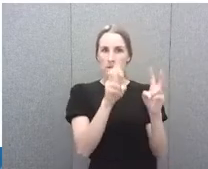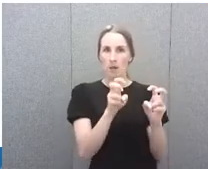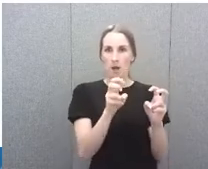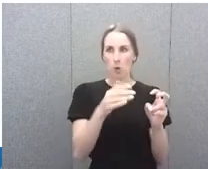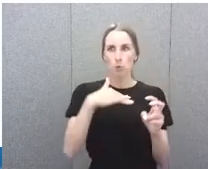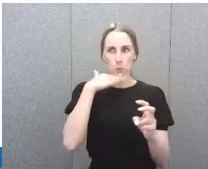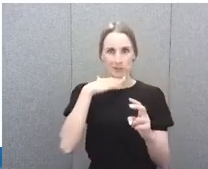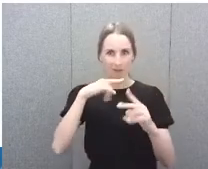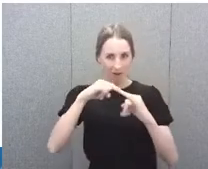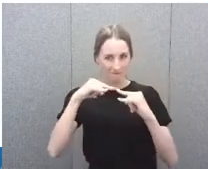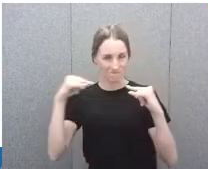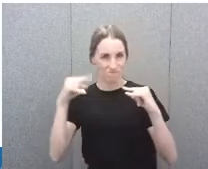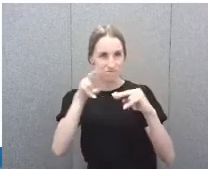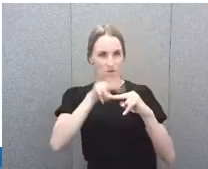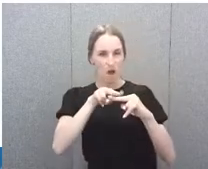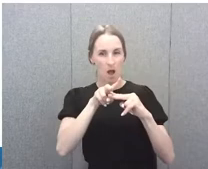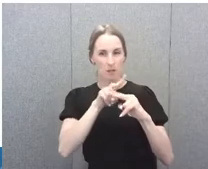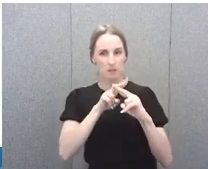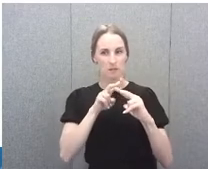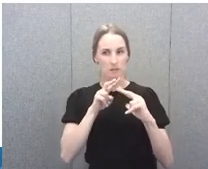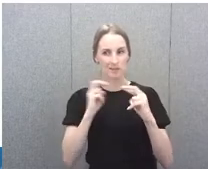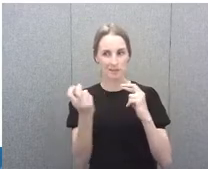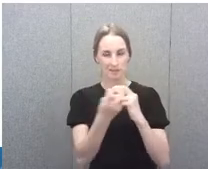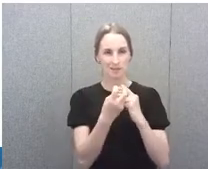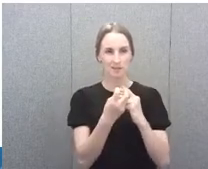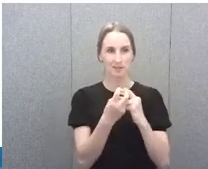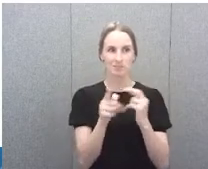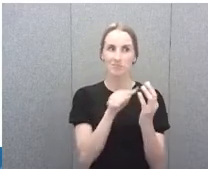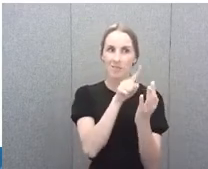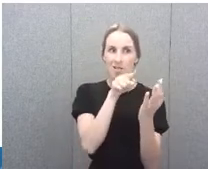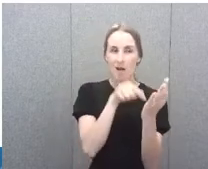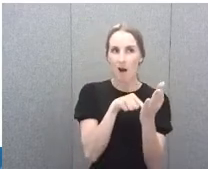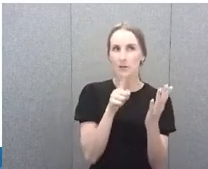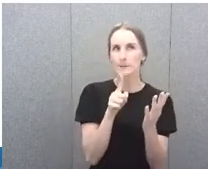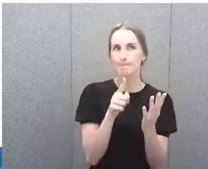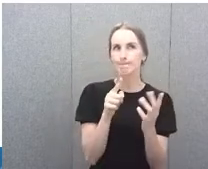тема. Достаточно ли места за столом? Я хотела бы,